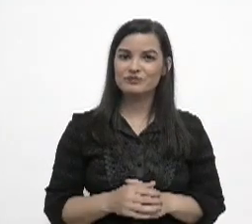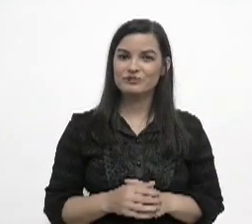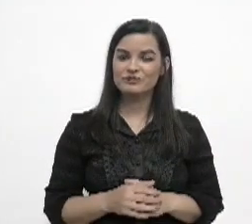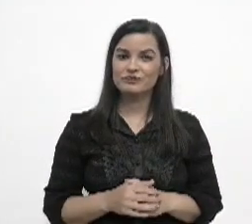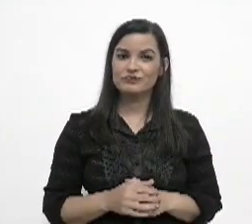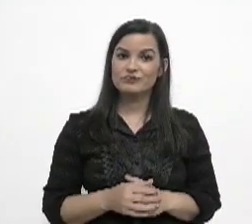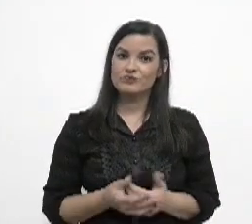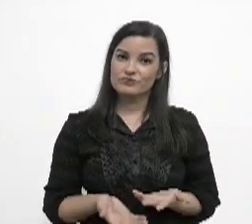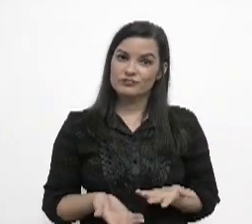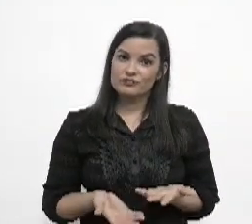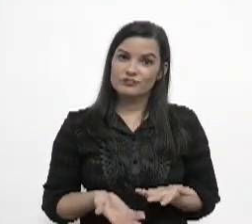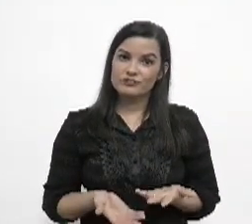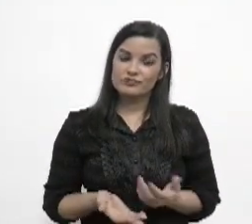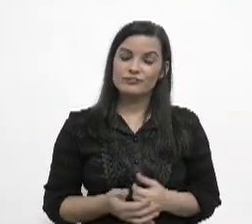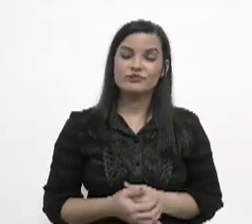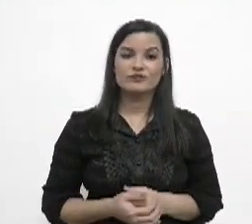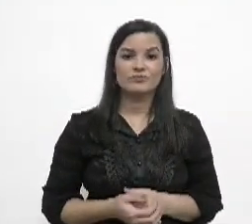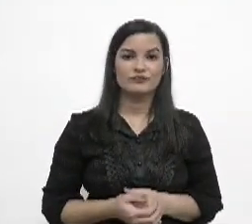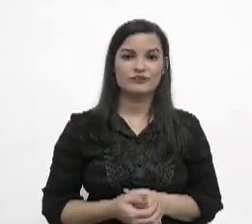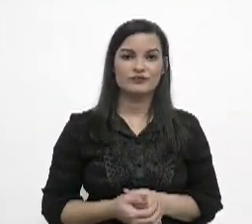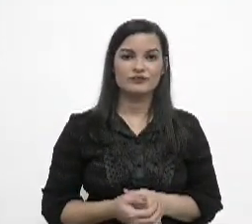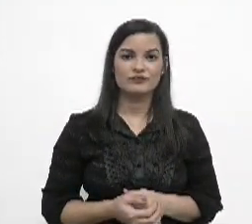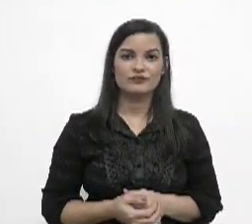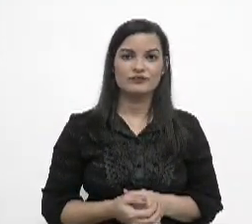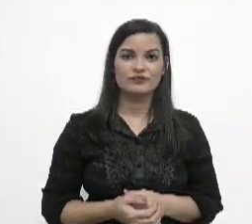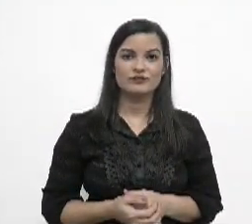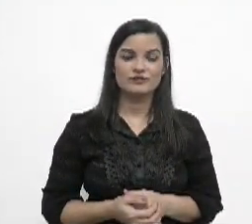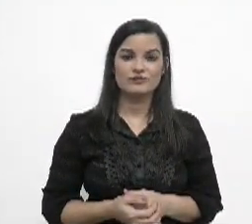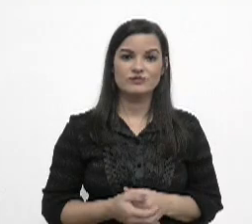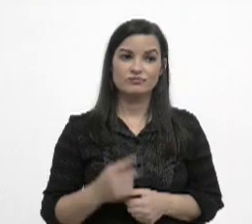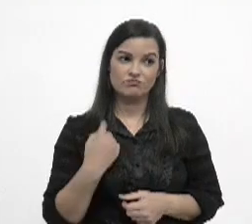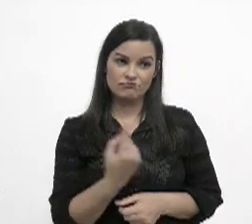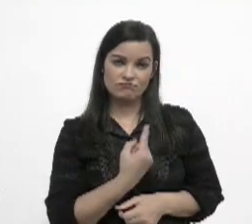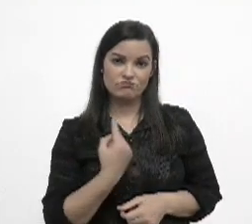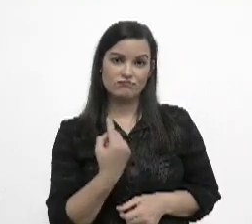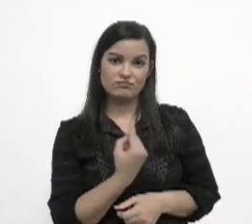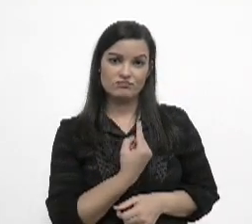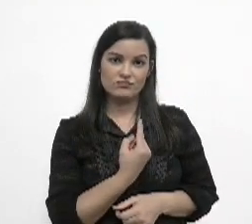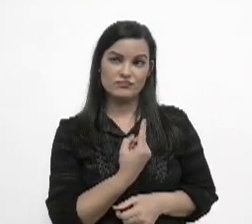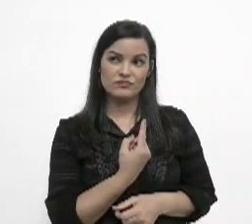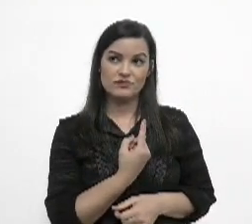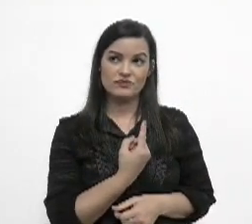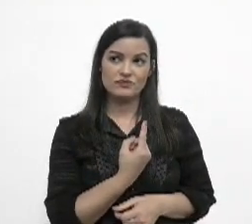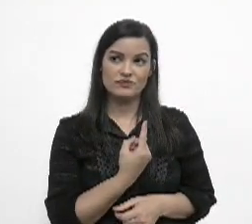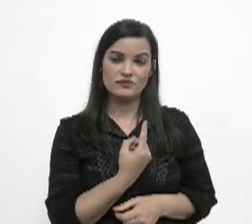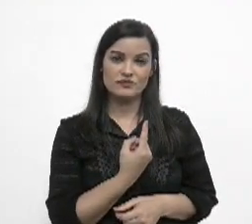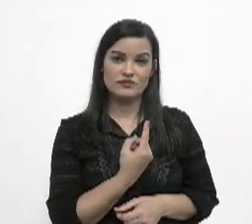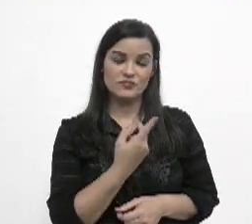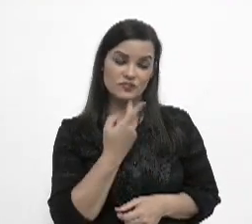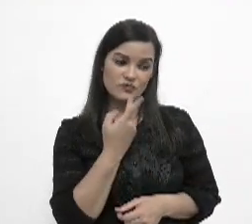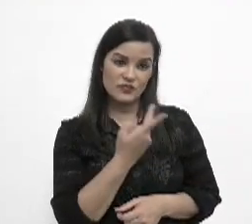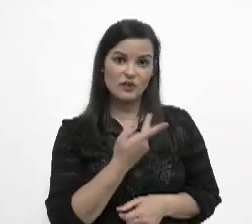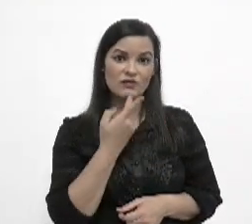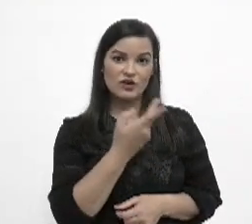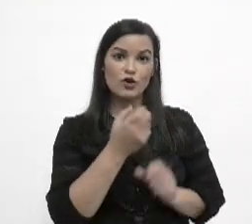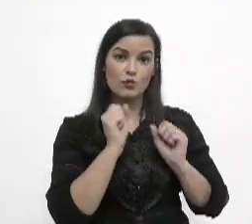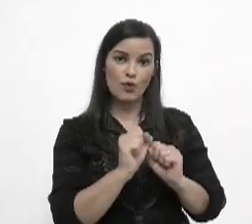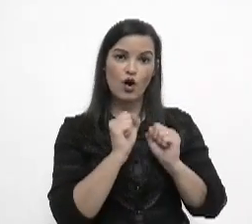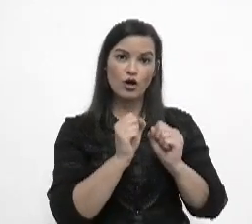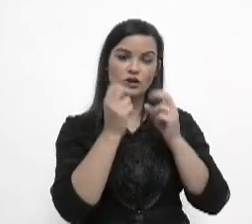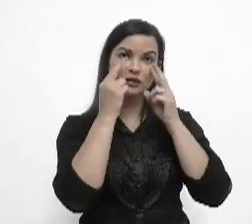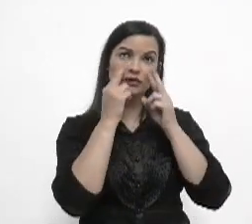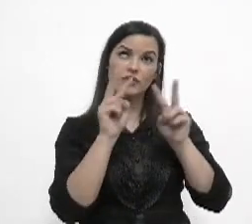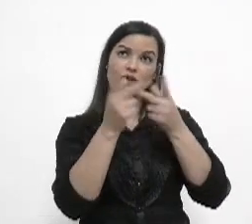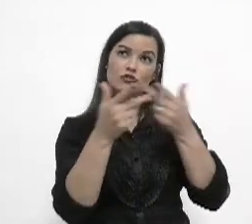하늘을 보는 눈을 우리는 영의 눈이라고 말합니다. Dizemos que podemos enxergar as coisas celestiais através dos nossos olhos